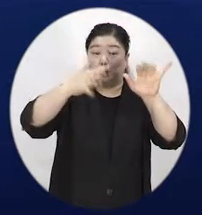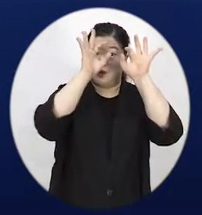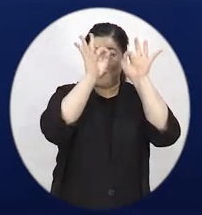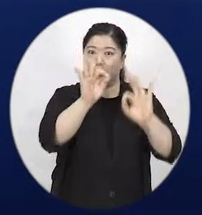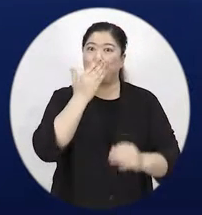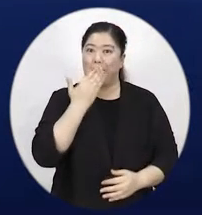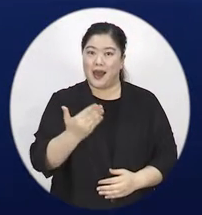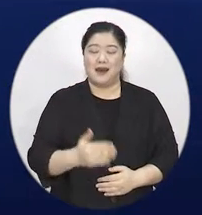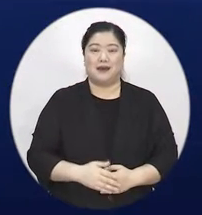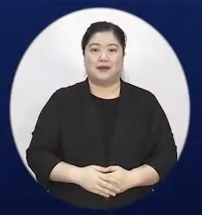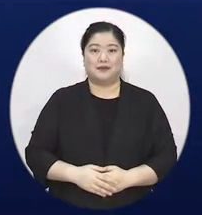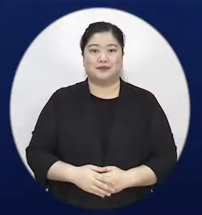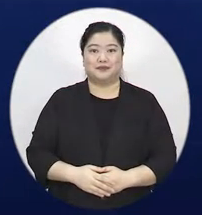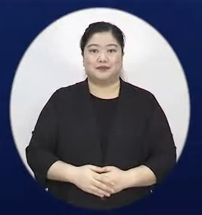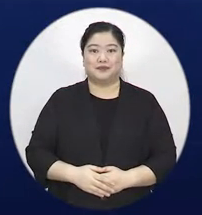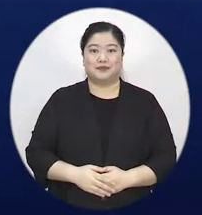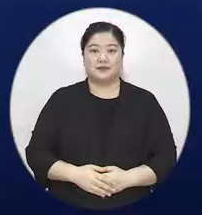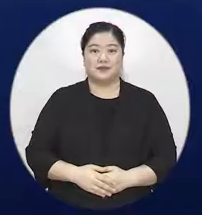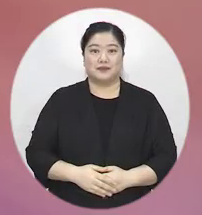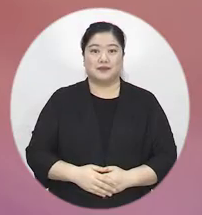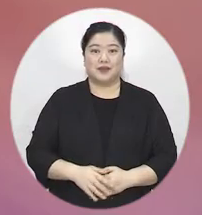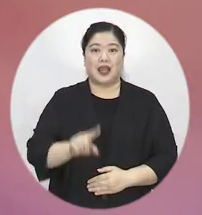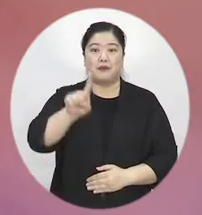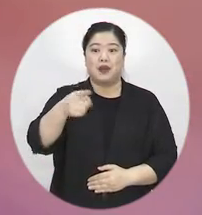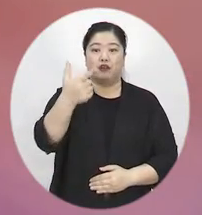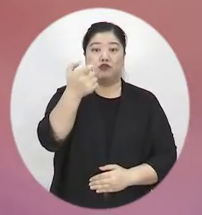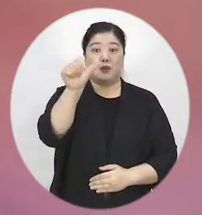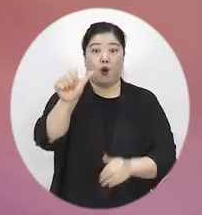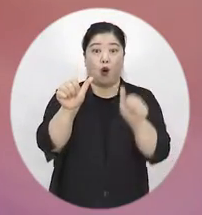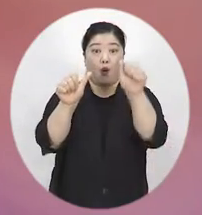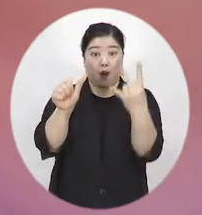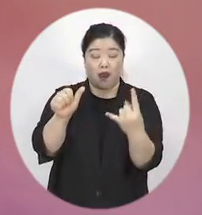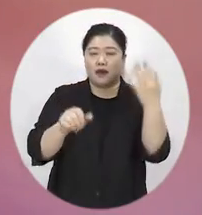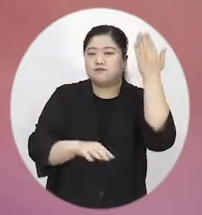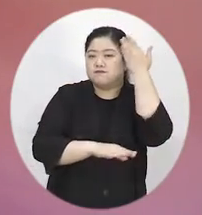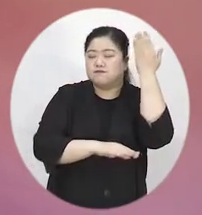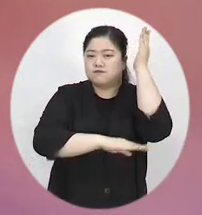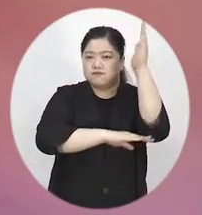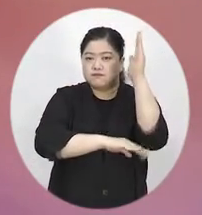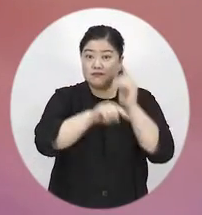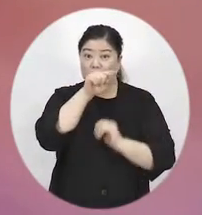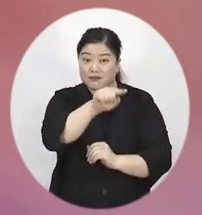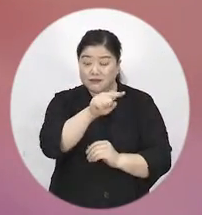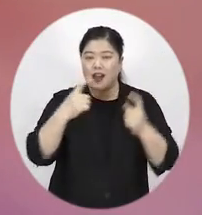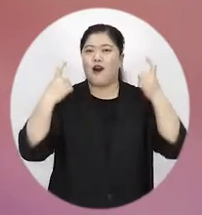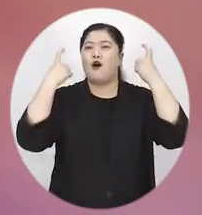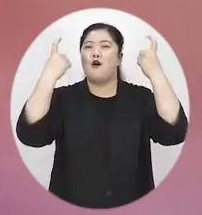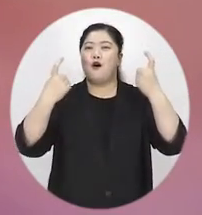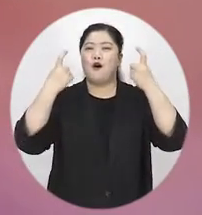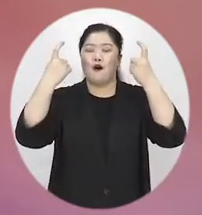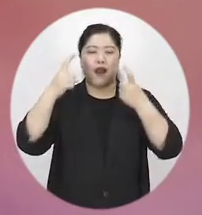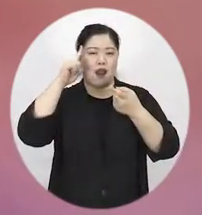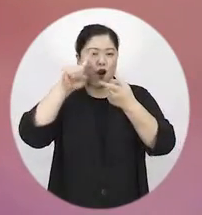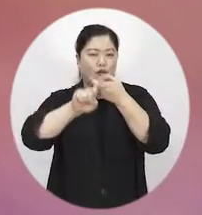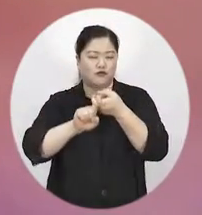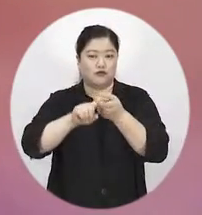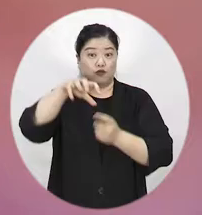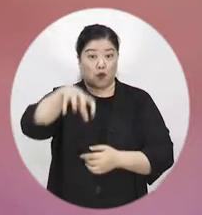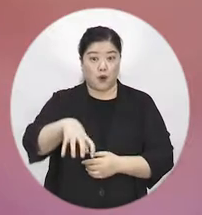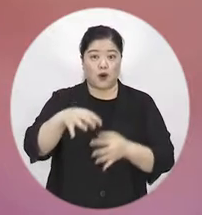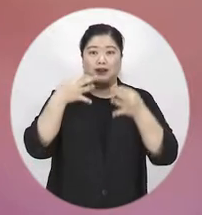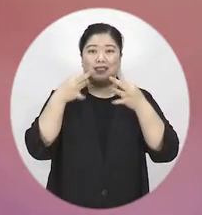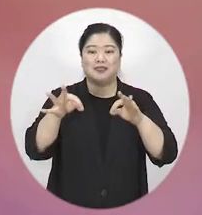유튜브 채널을 통해 방송됩니다. 이번 제165회 강서지식비타민 강좌에는 여행 트렌드